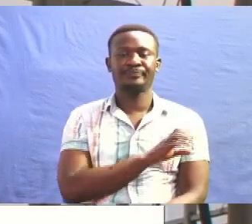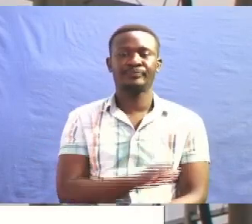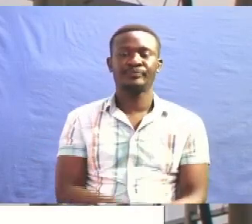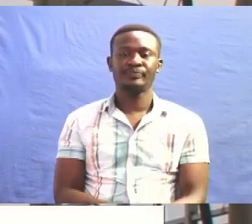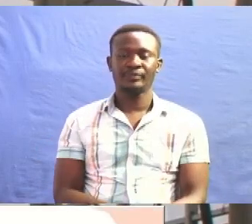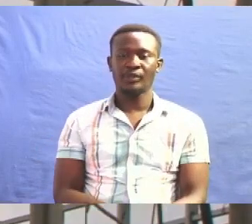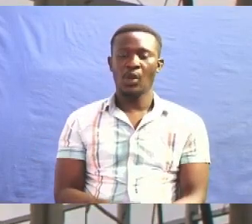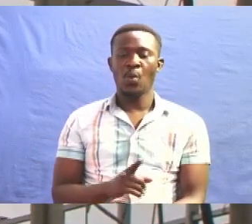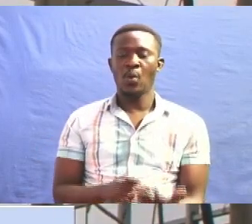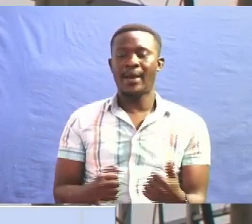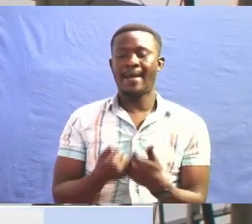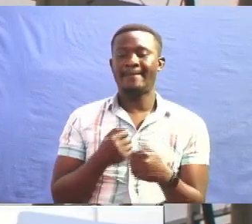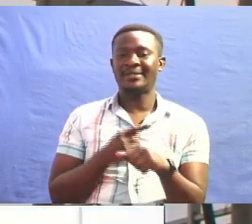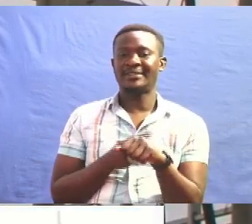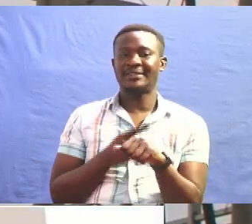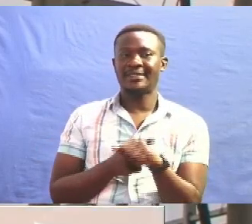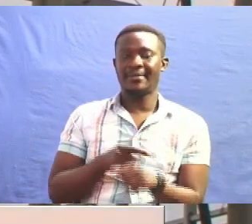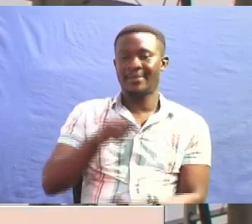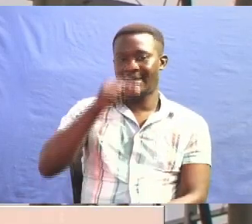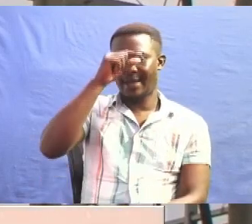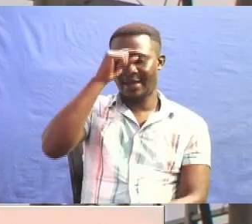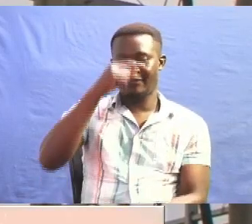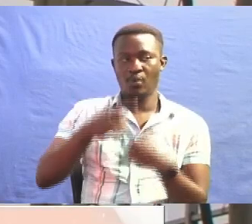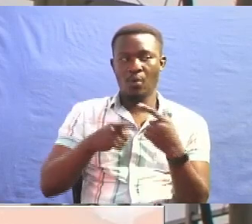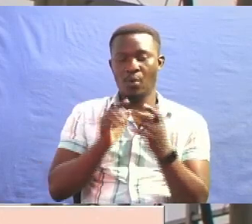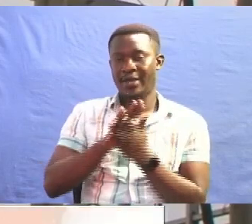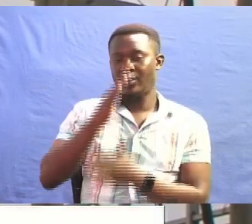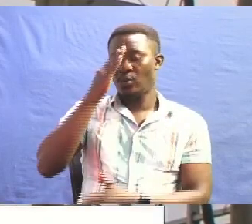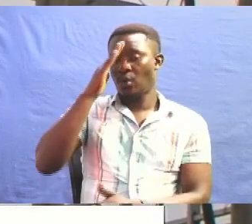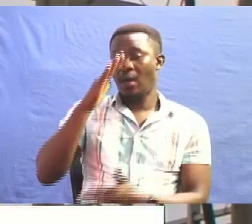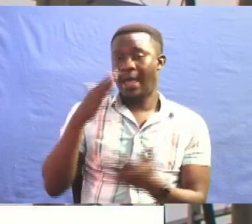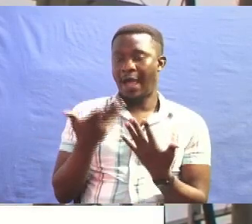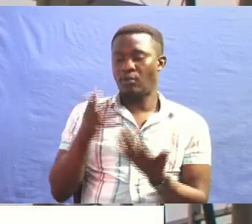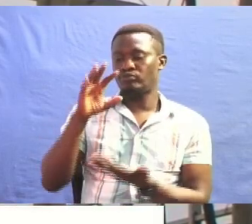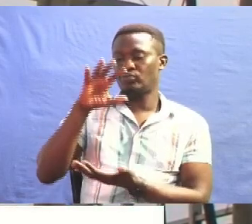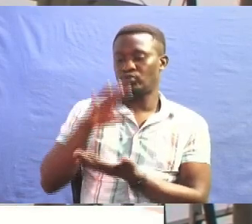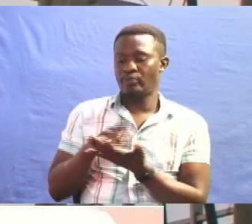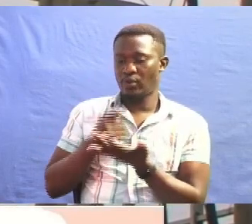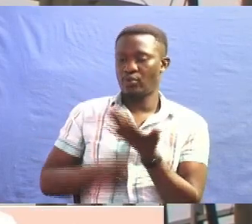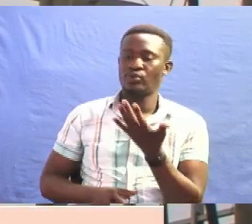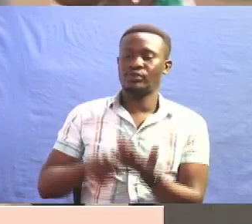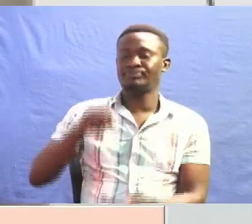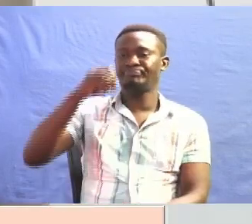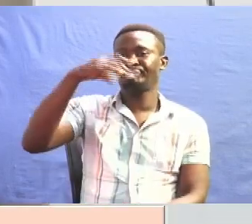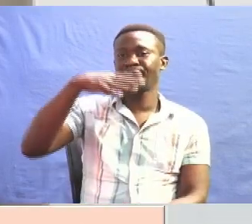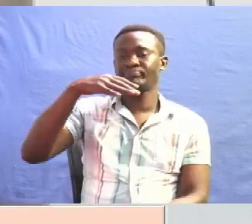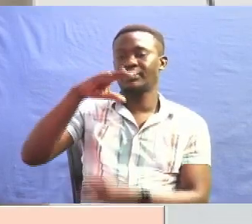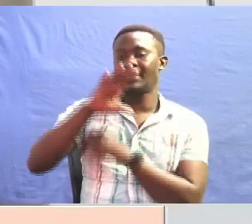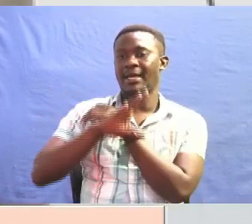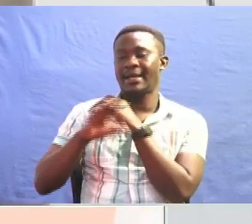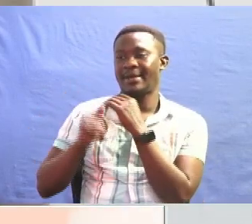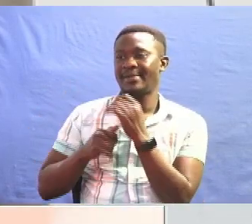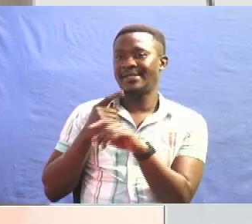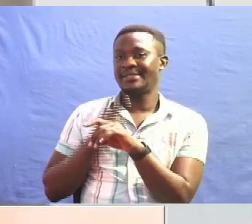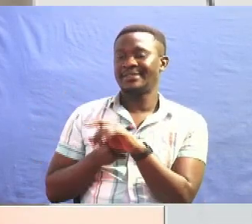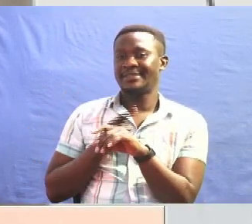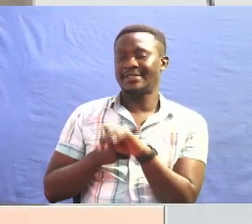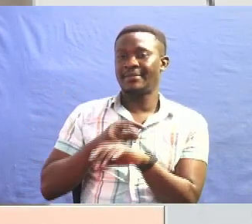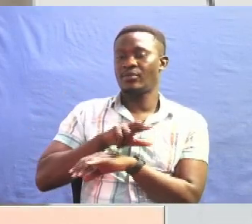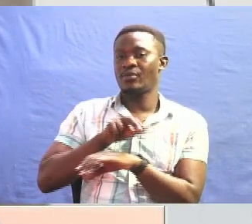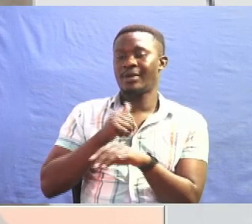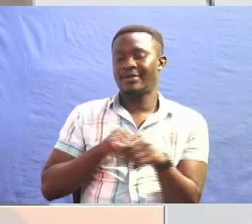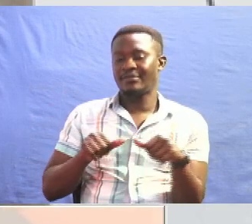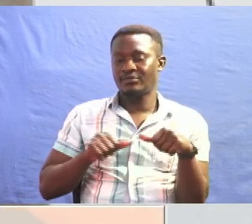Haya yanajiri wakati serikali inaendelea kutafakari mbinu za kupunguza gharama ya umeme nchini, wakati taifa